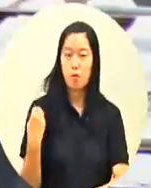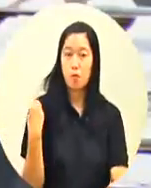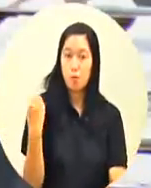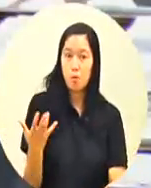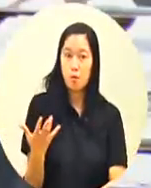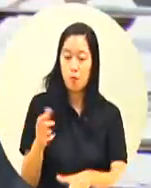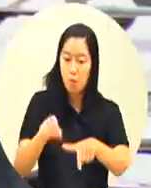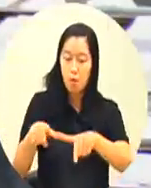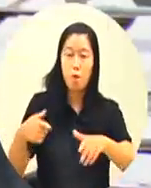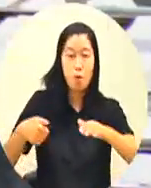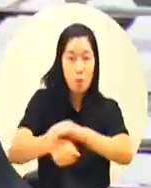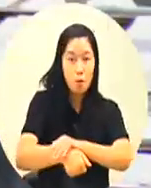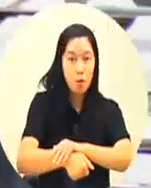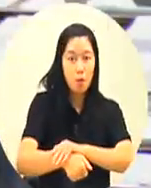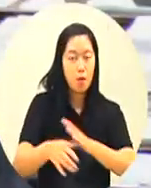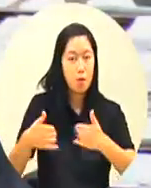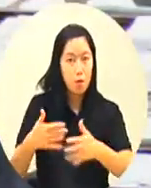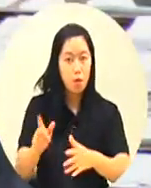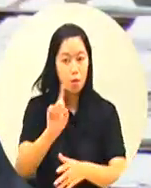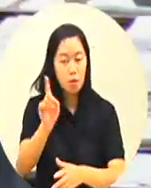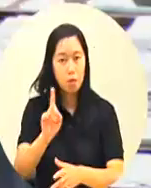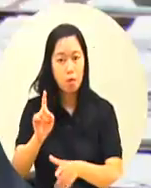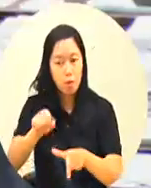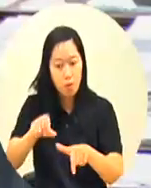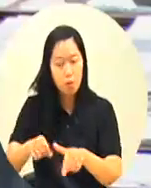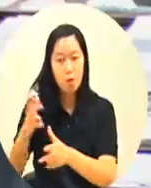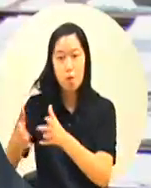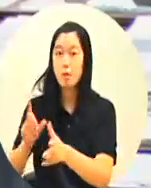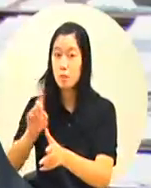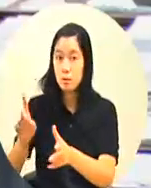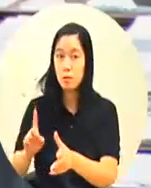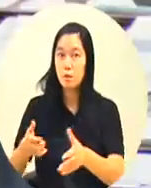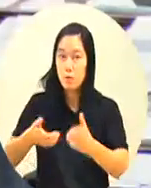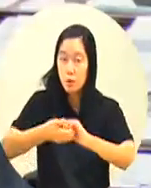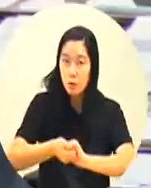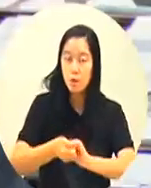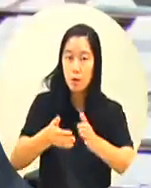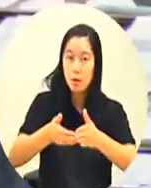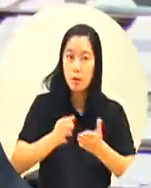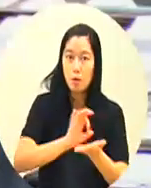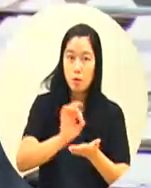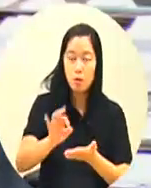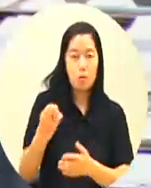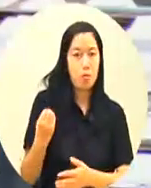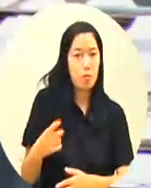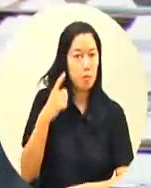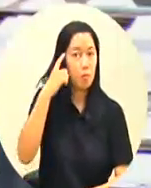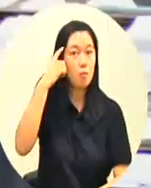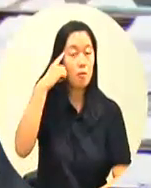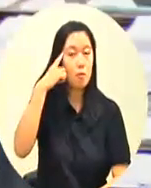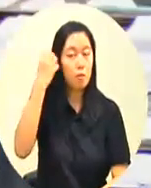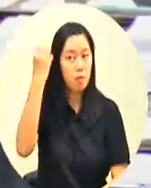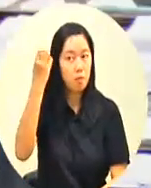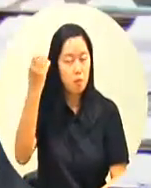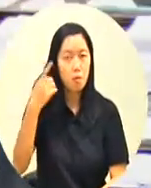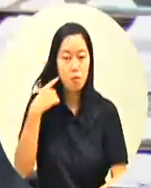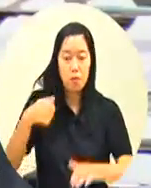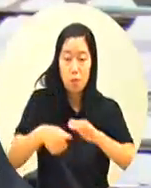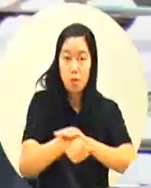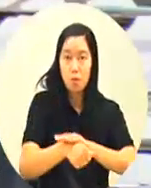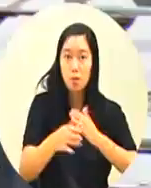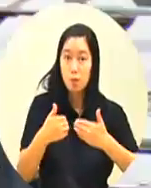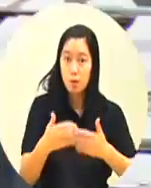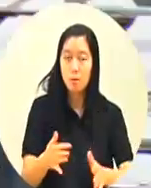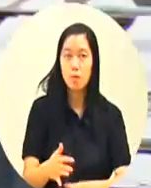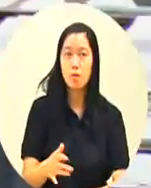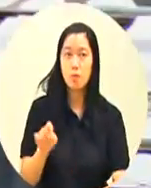去，这个产业是要什么样的产业进去，这个产业是不是一定要用新的观念这样进去，其实是这